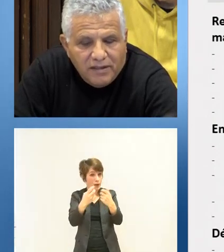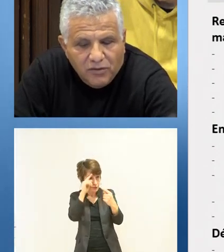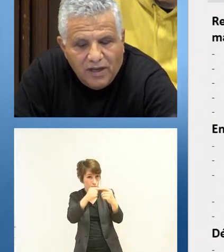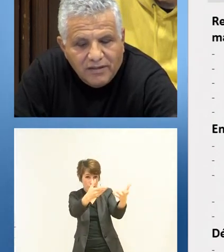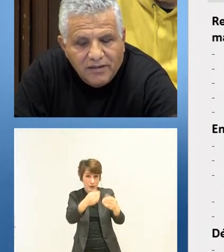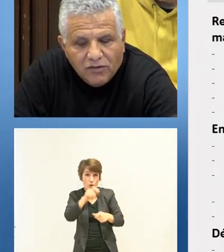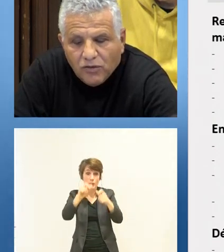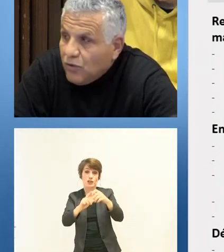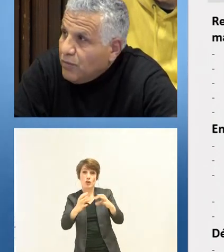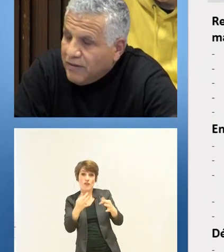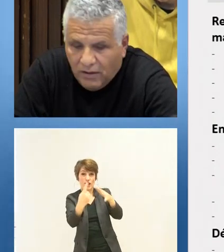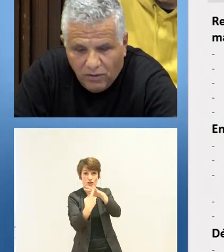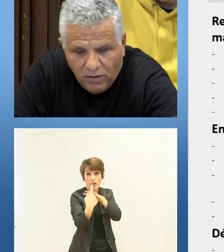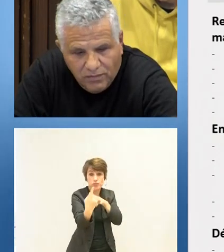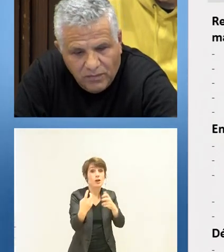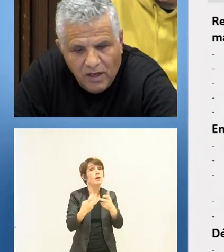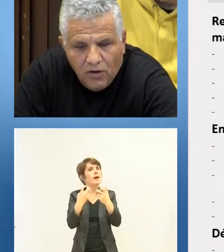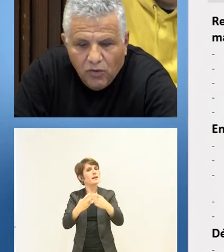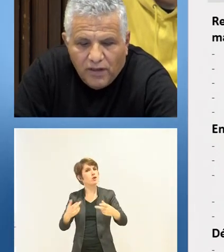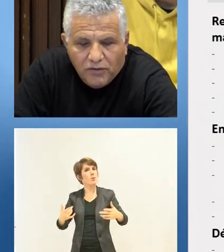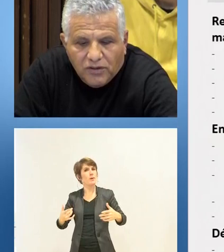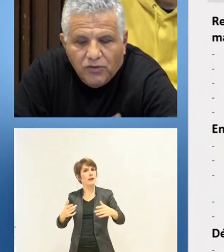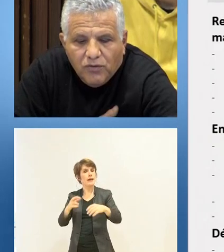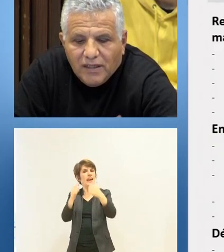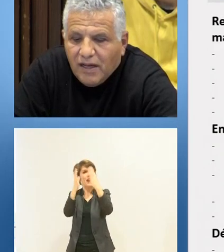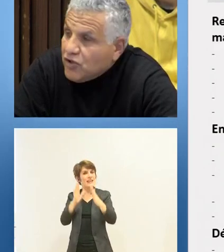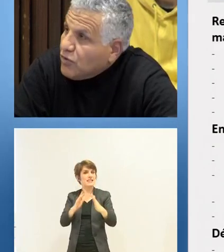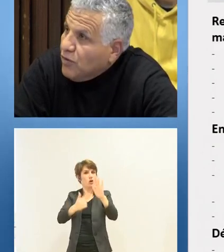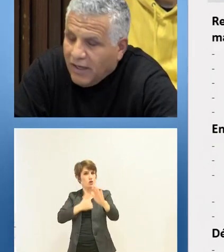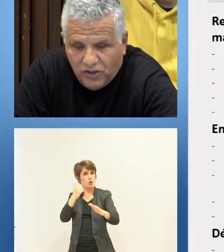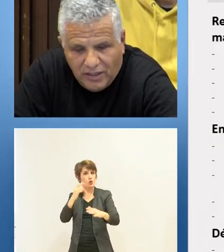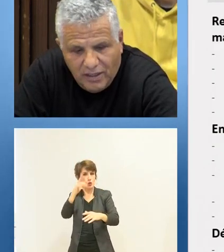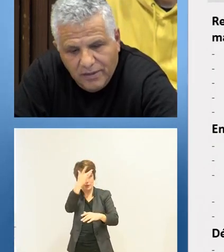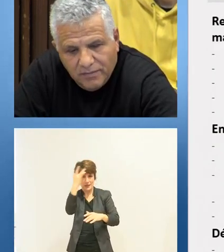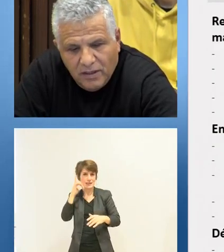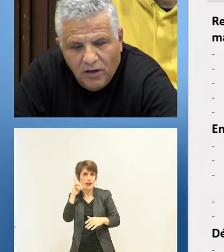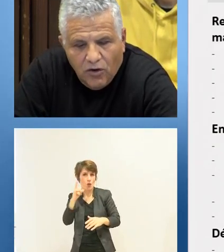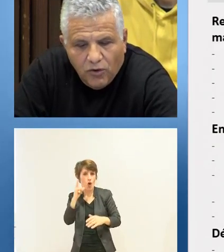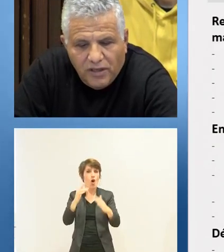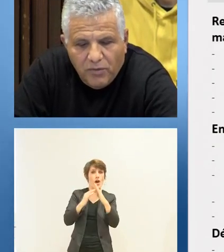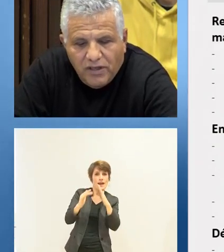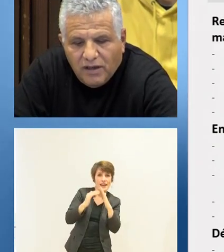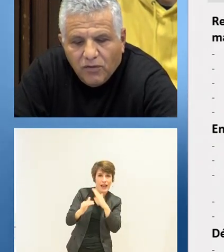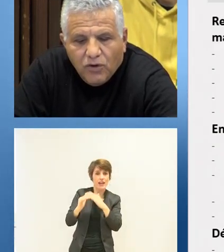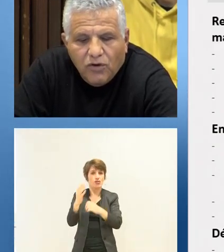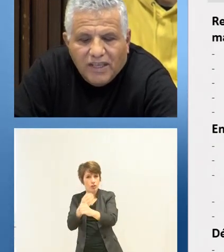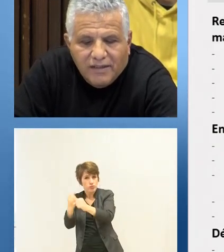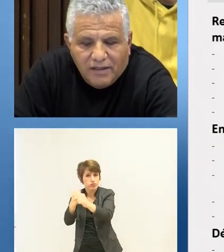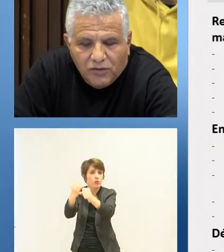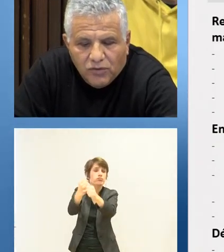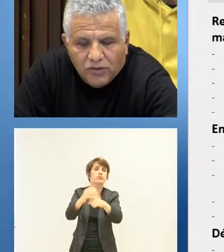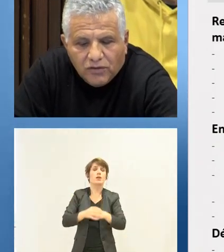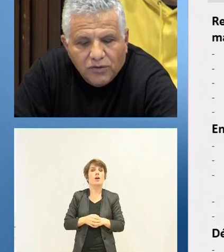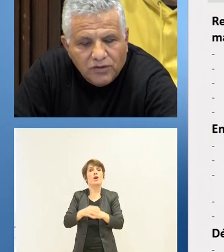réhabilitation de la résidence autonomie saint laurent l'ouverture de nouvelles crèches quant aux arrêts châtelet le début des travaux de relocalisation